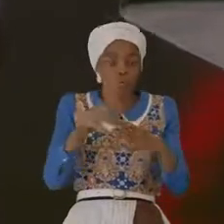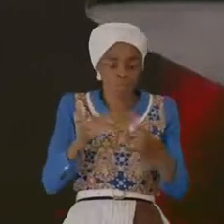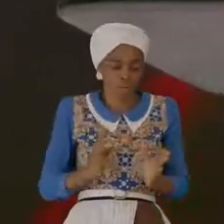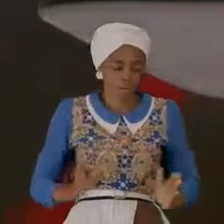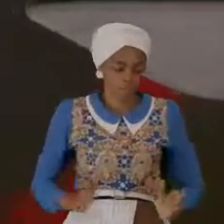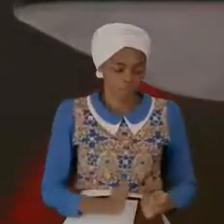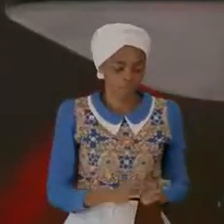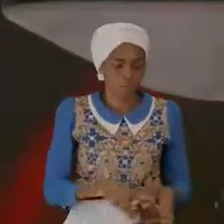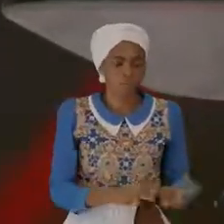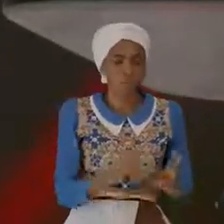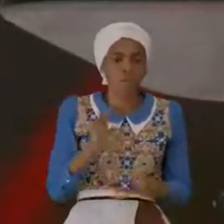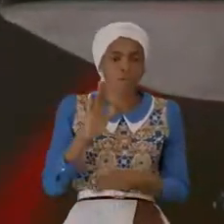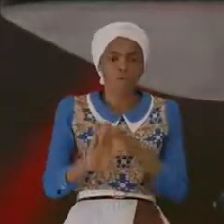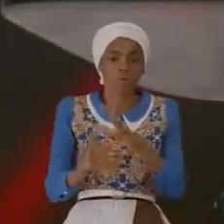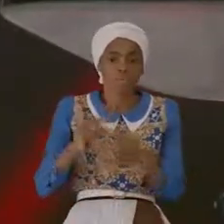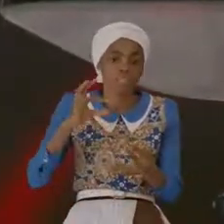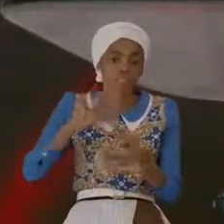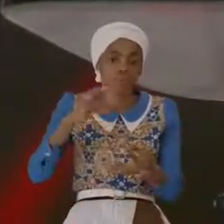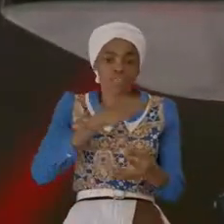et pas les Écritures.